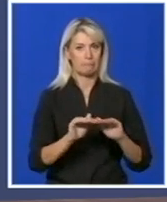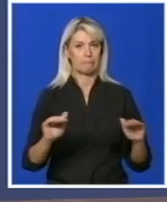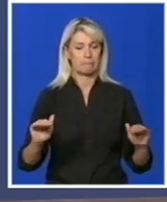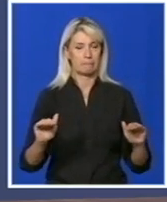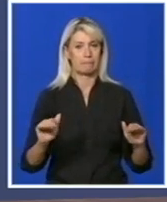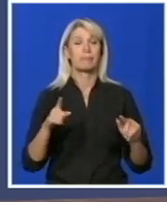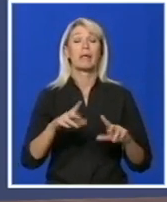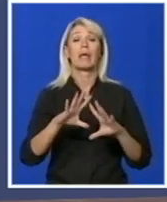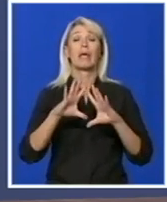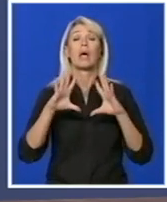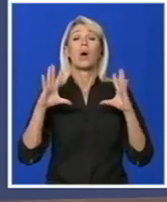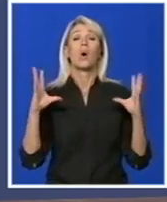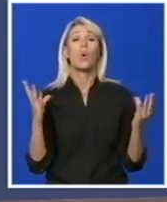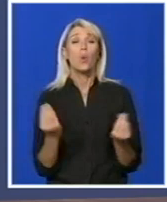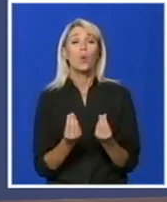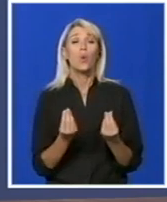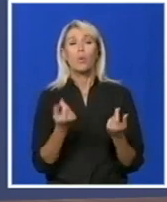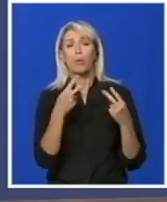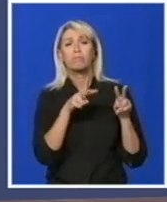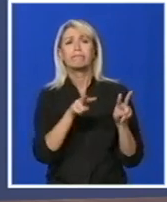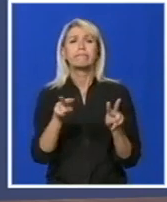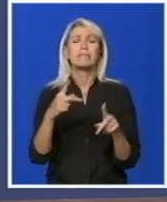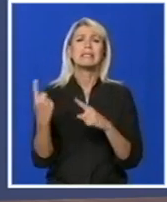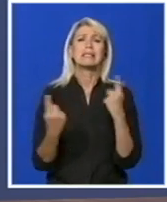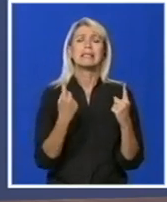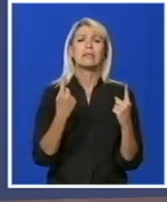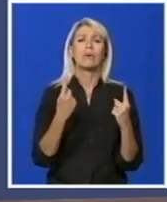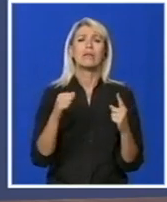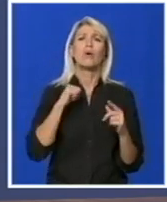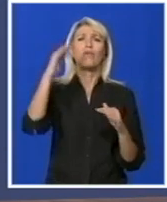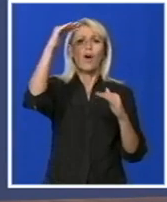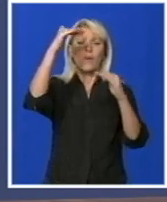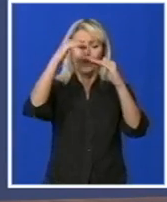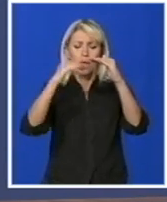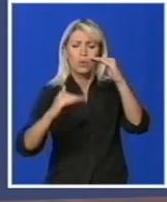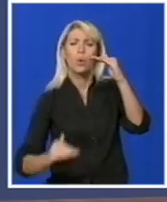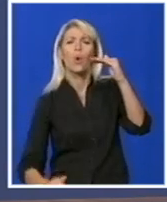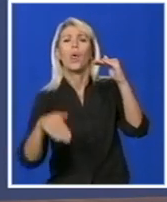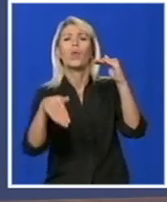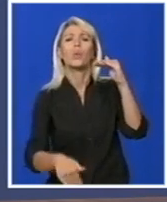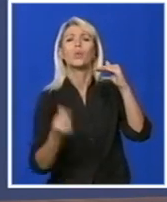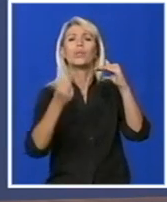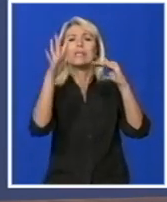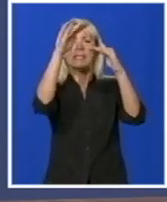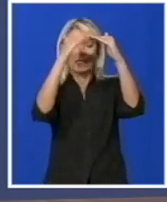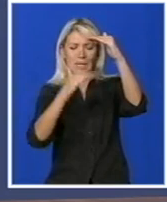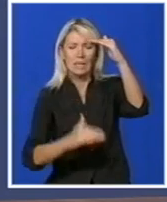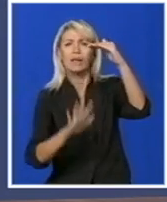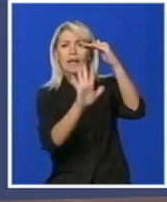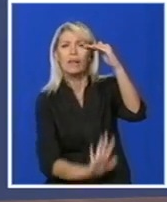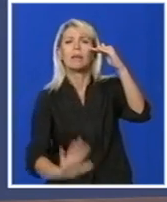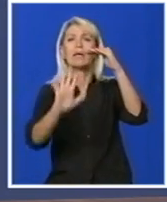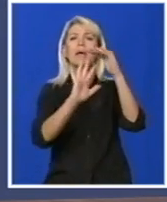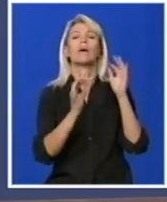Ona se u ukupnom stanju, gledajući od Vojvodine pa sve do krajnjeg juga, u dobroj meri